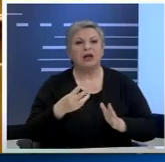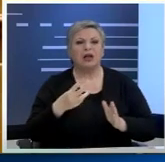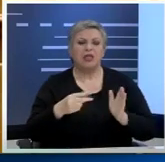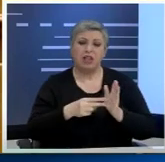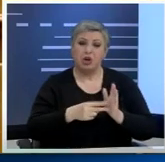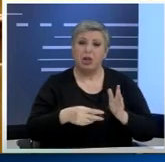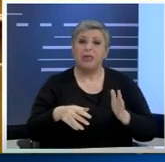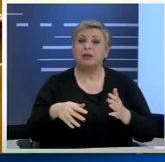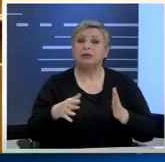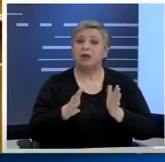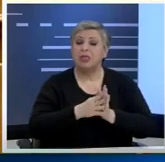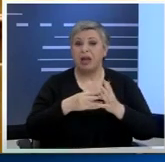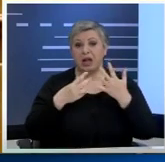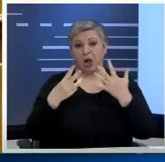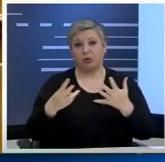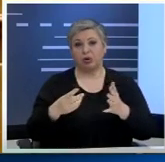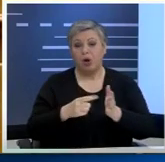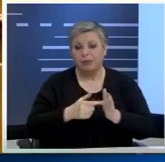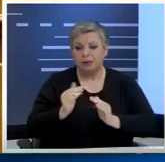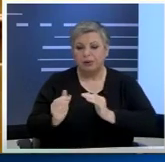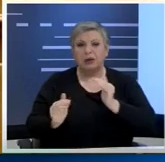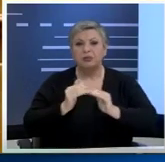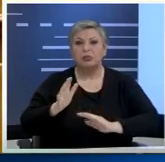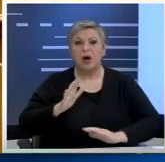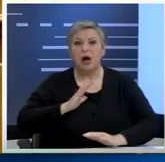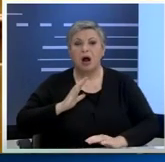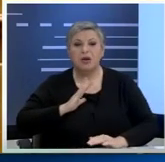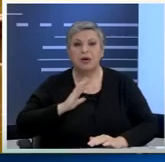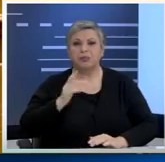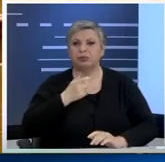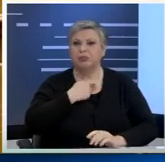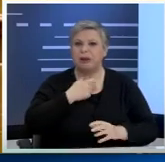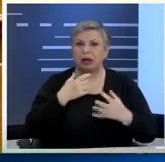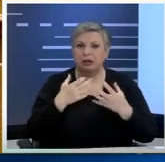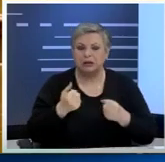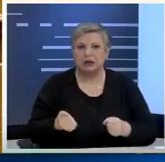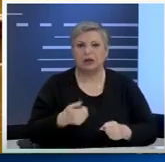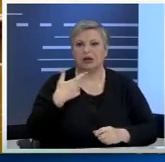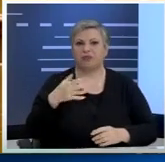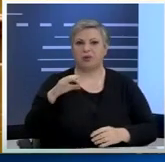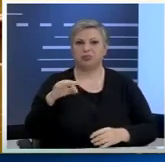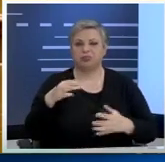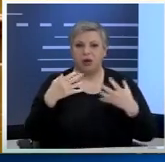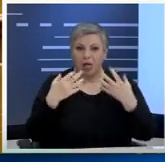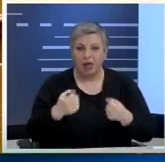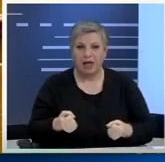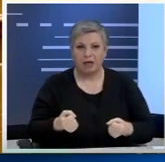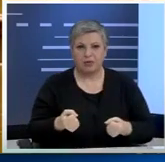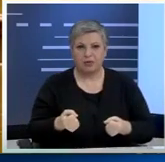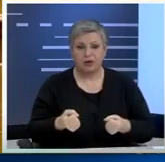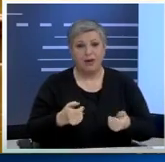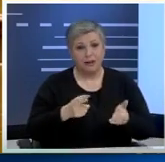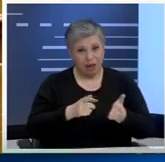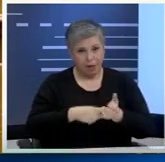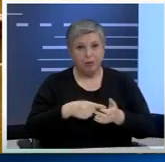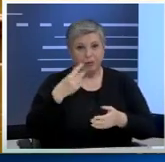του δυνατού, των πιο ευάλωτων τμήματων του ελληνικού πληθυσμού καθ' όλη τη διάρκεια της προσαρμογής. Αξίζει εδώ να